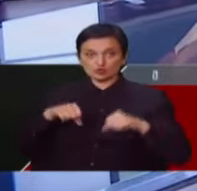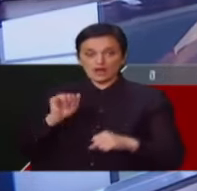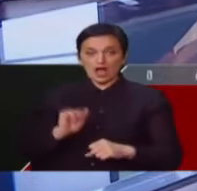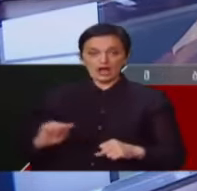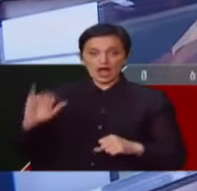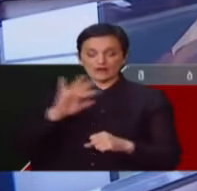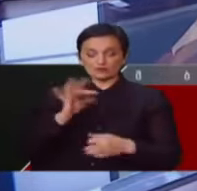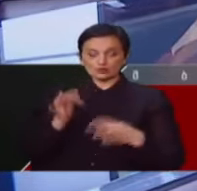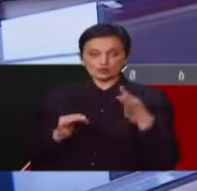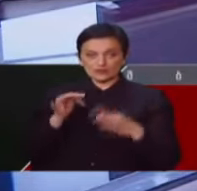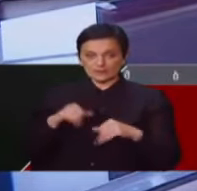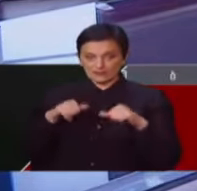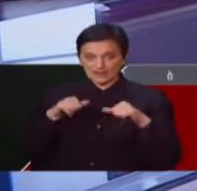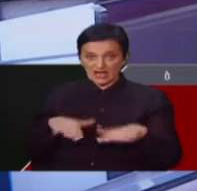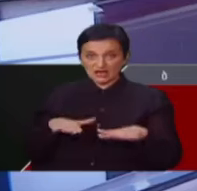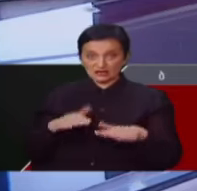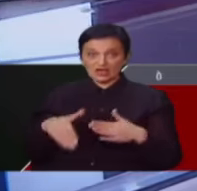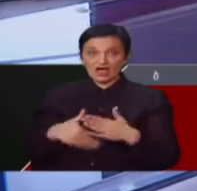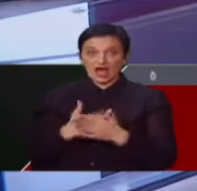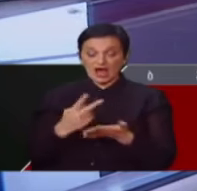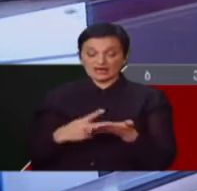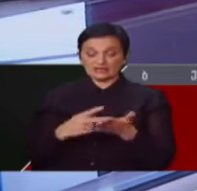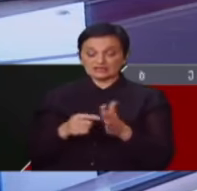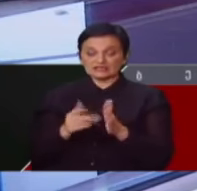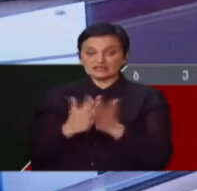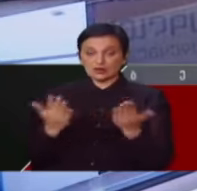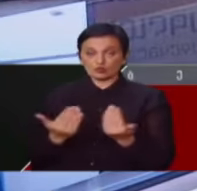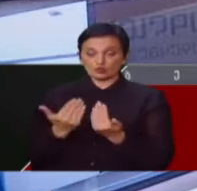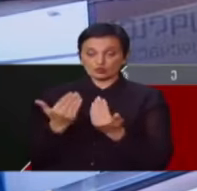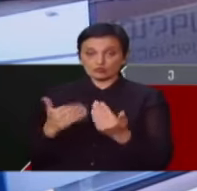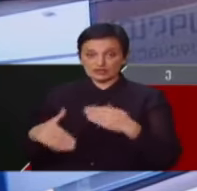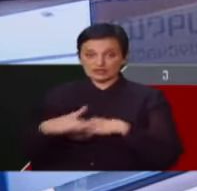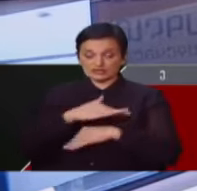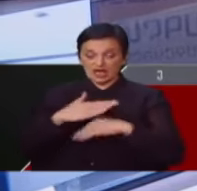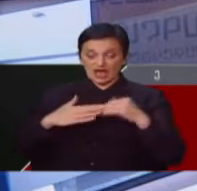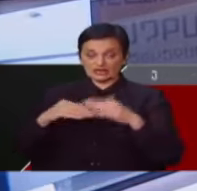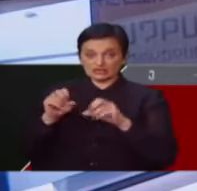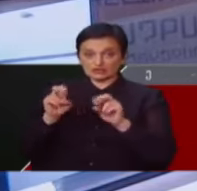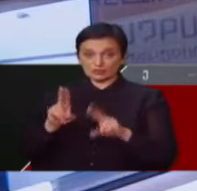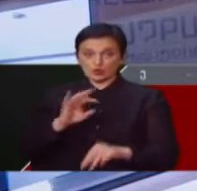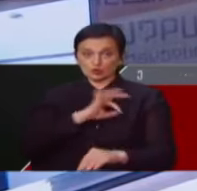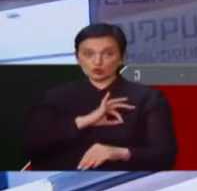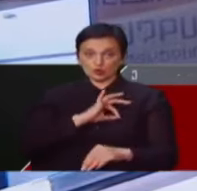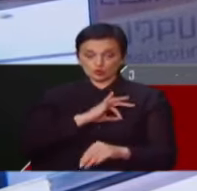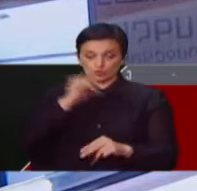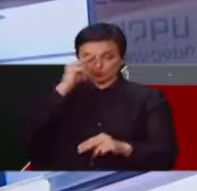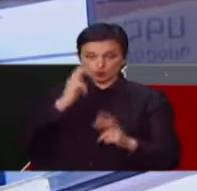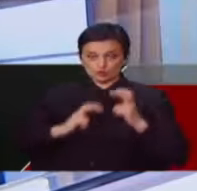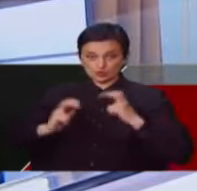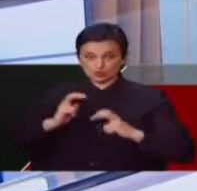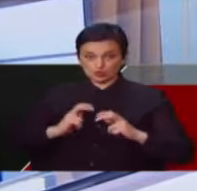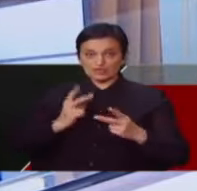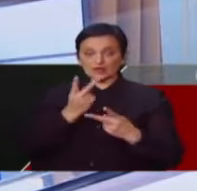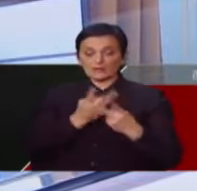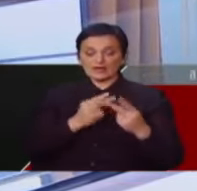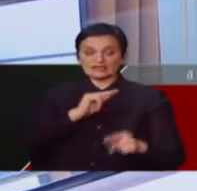европули сасамартлос гадацватилебс. Ахали сахамцгонело ганкутмлия рогорс дарги специалистебиствис юридиули факультетис студентебис да